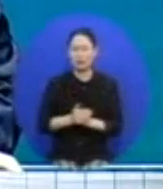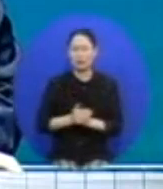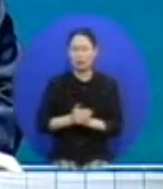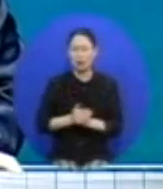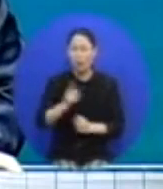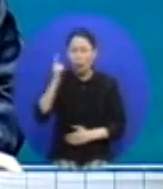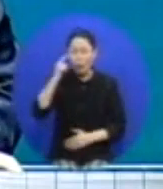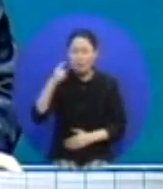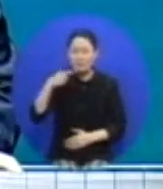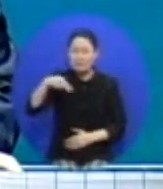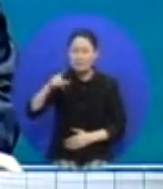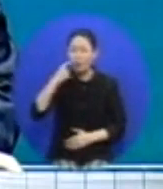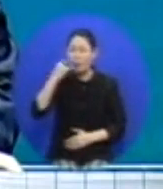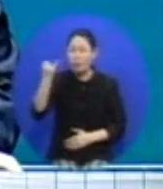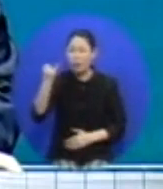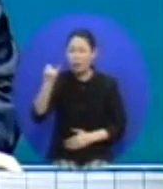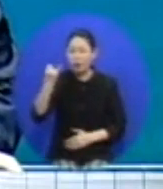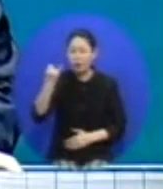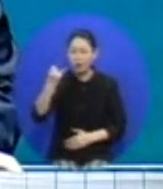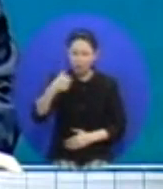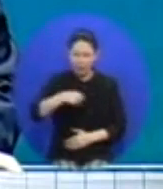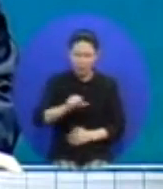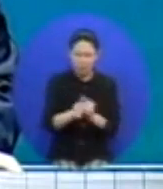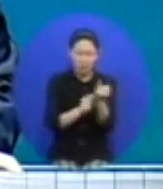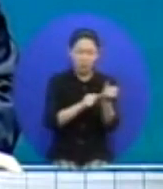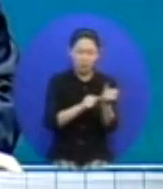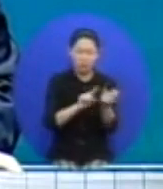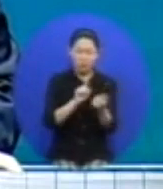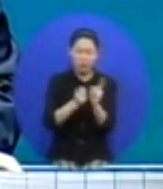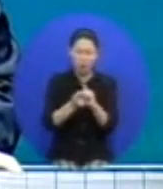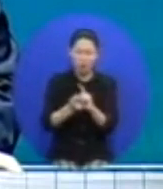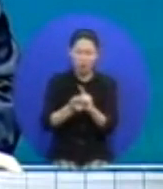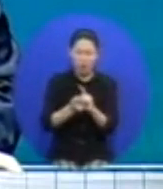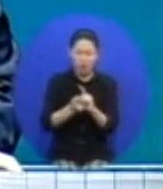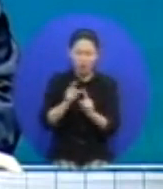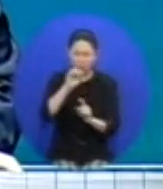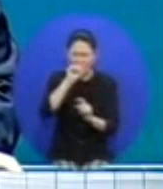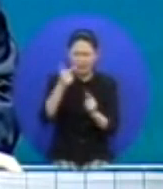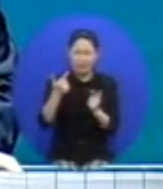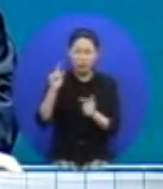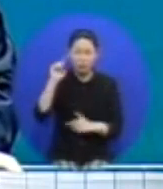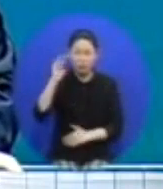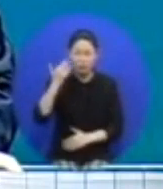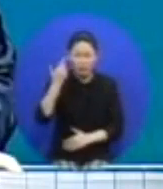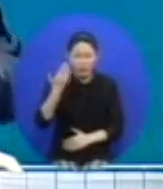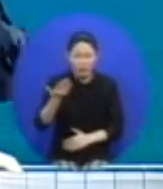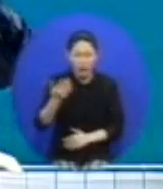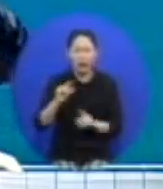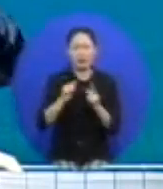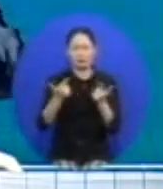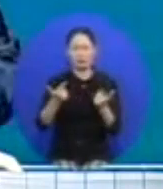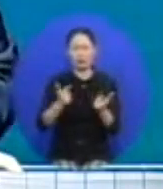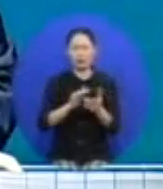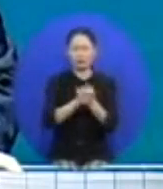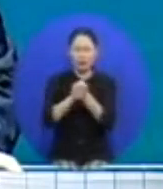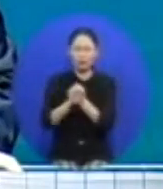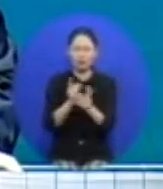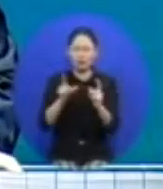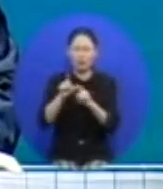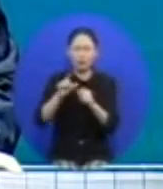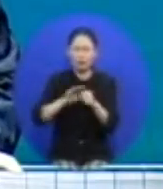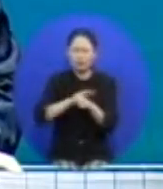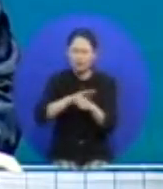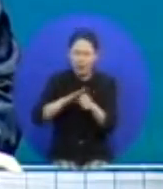어째 시어머니 와 며느리는 부라 해야만 하는 거지요 아니에요 사랑에도 그보다 더 사랑할